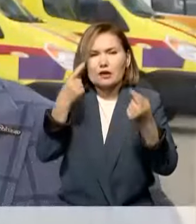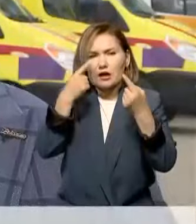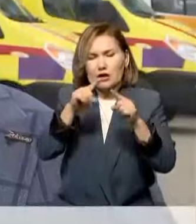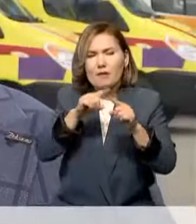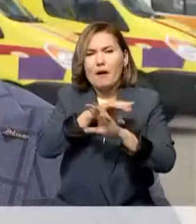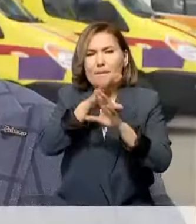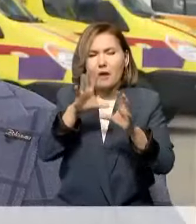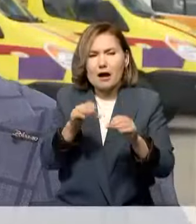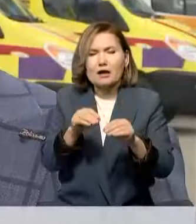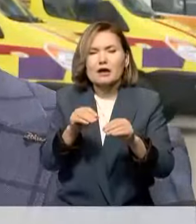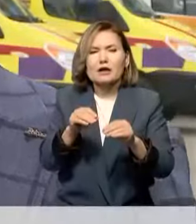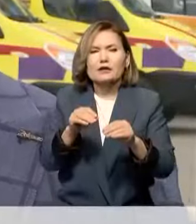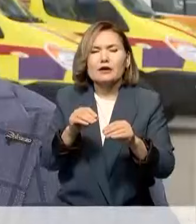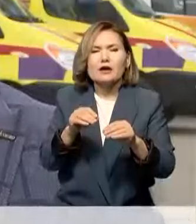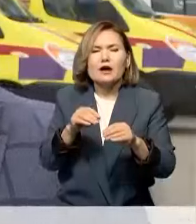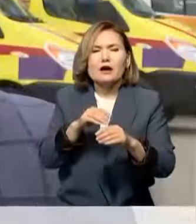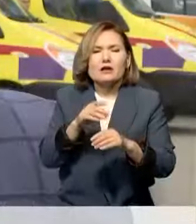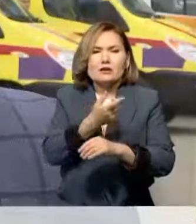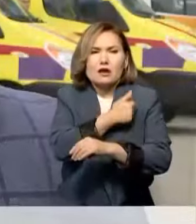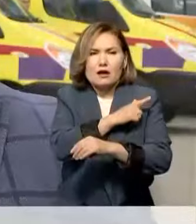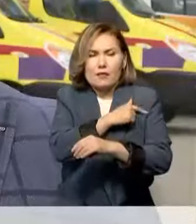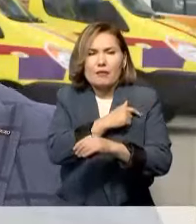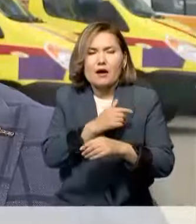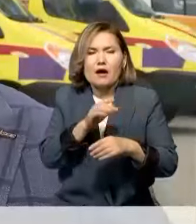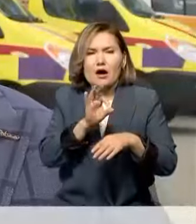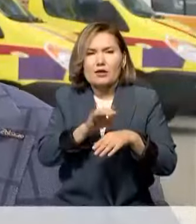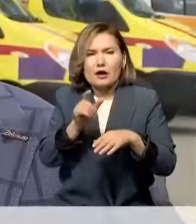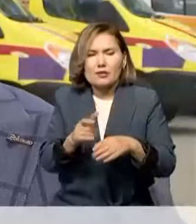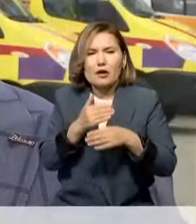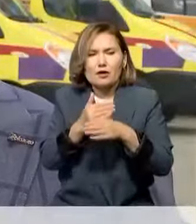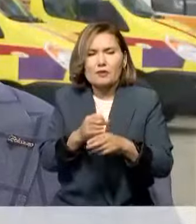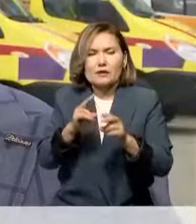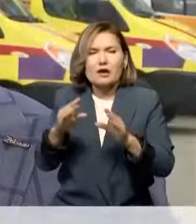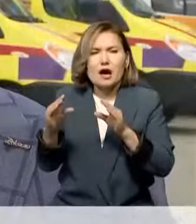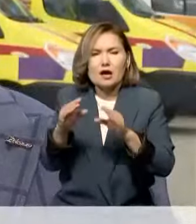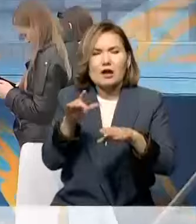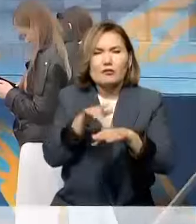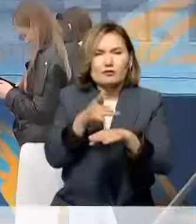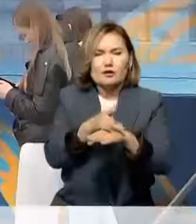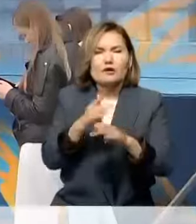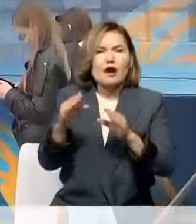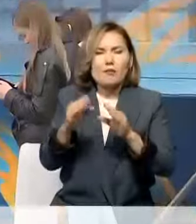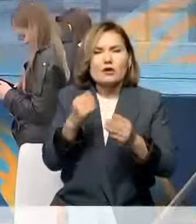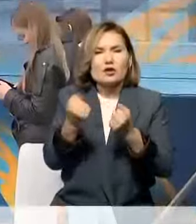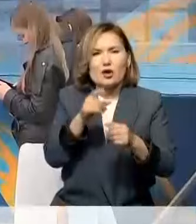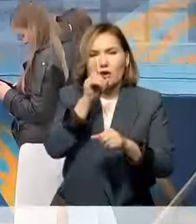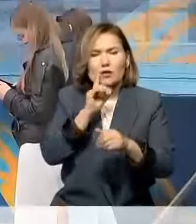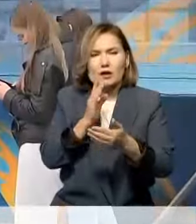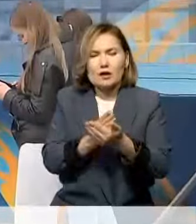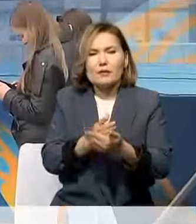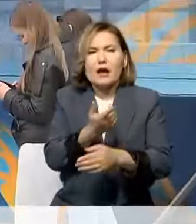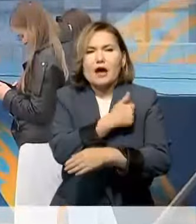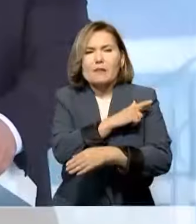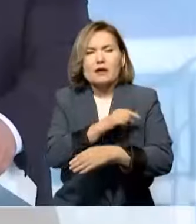отсосымыз бар. Түгел науқастарды, ауыр жағдайда науқастарды ауруханаға жеткізуге өте қолайлы. Медициналық